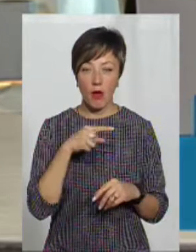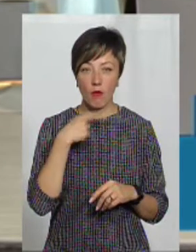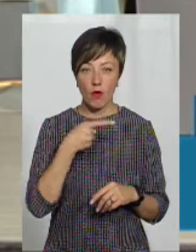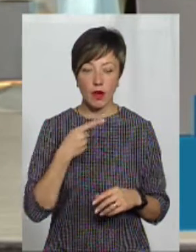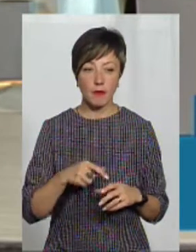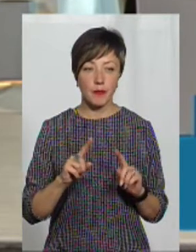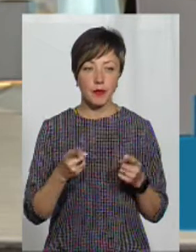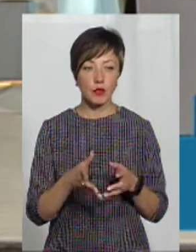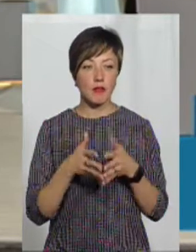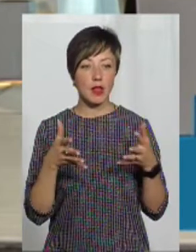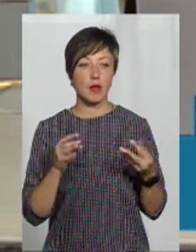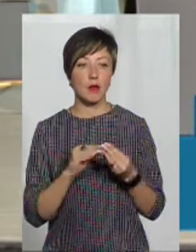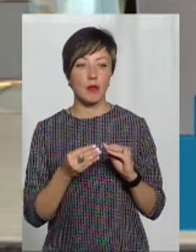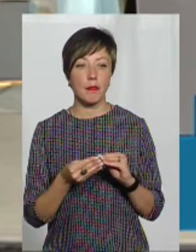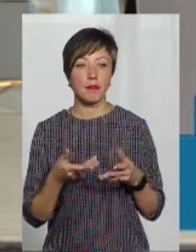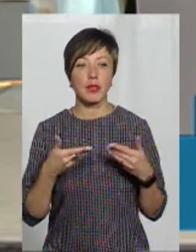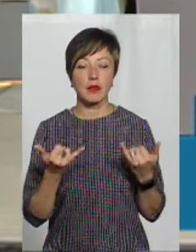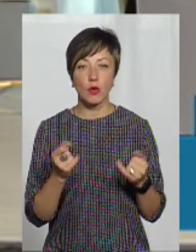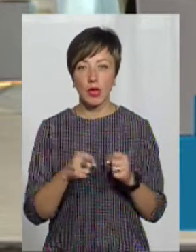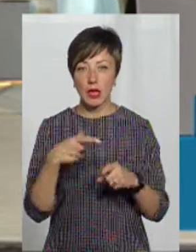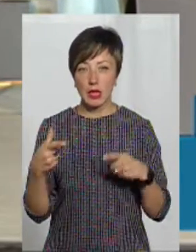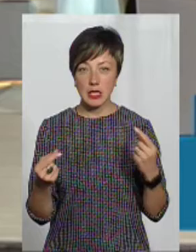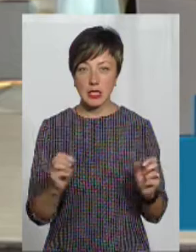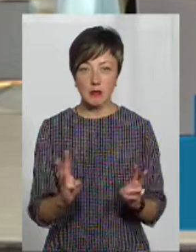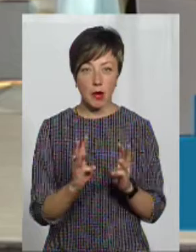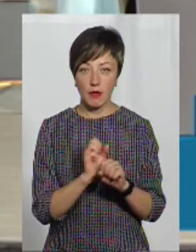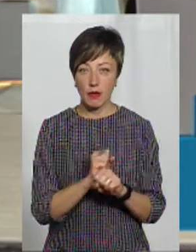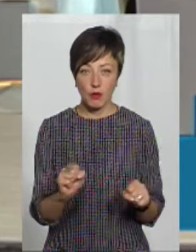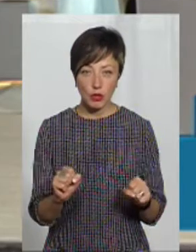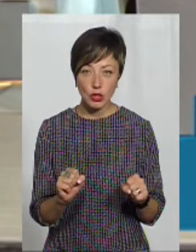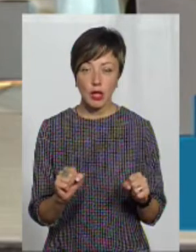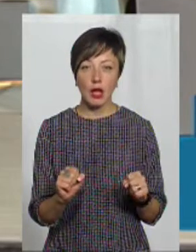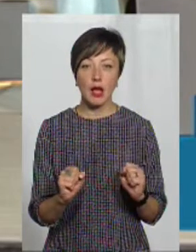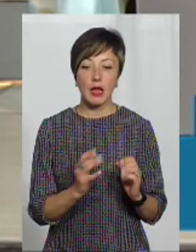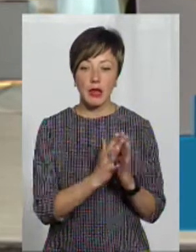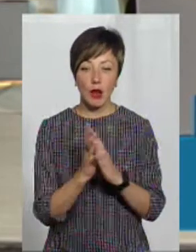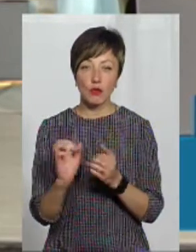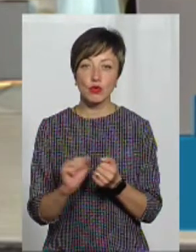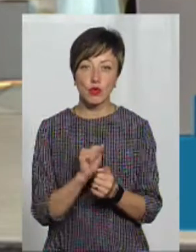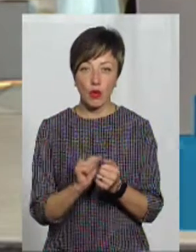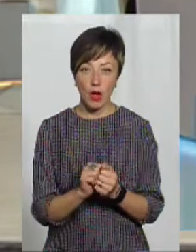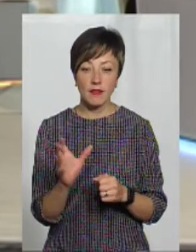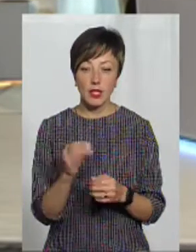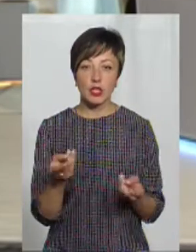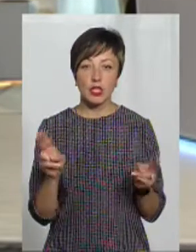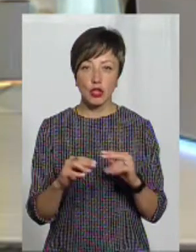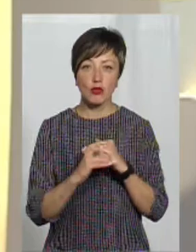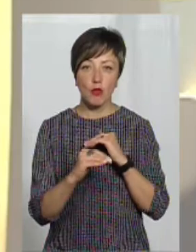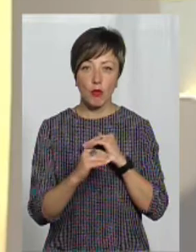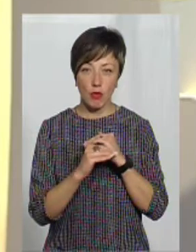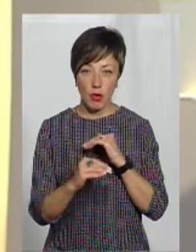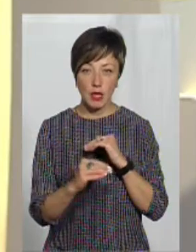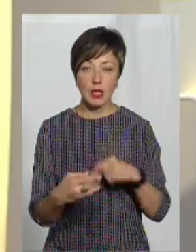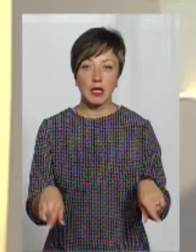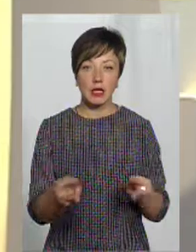це дуже велика в цьому проблема. От ми говоримо, листя спалювати не можна. Не можна, звичайно. Траву суху, все, що залишається в полі від польових